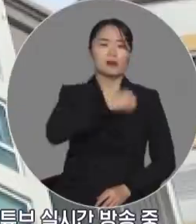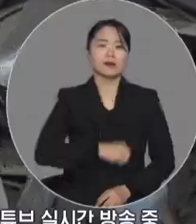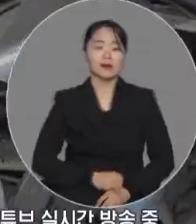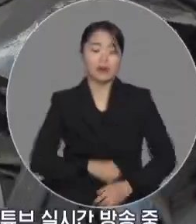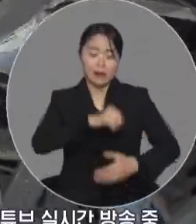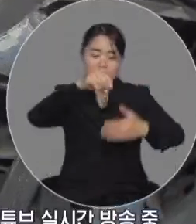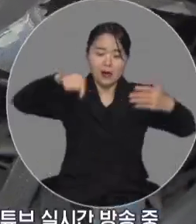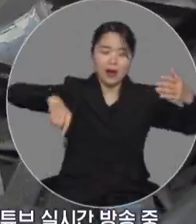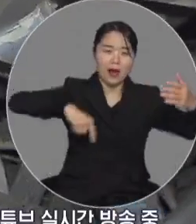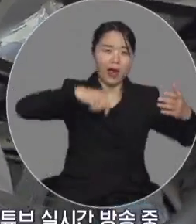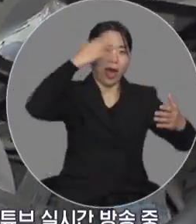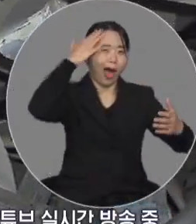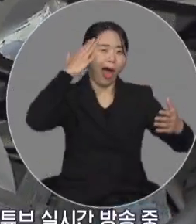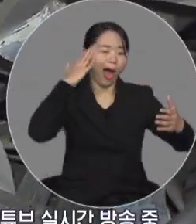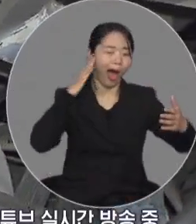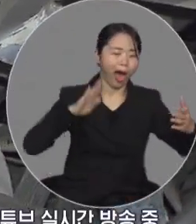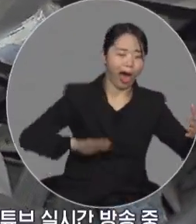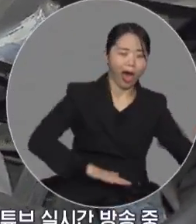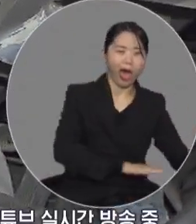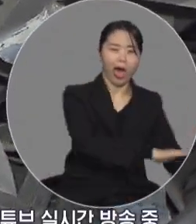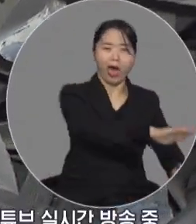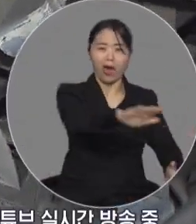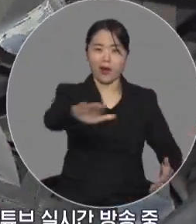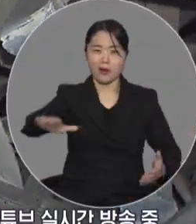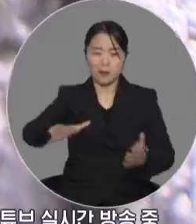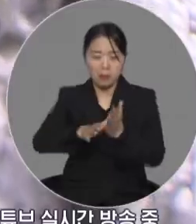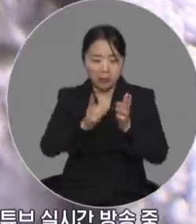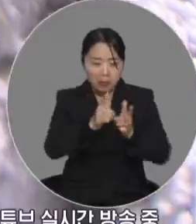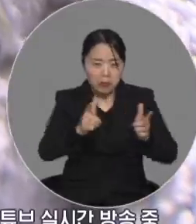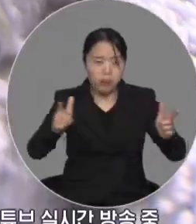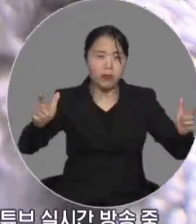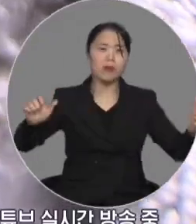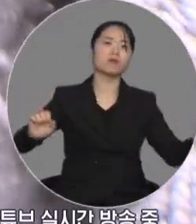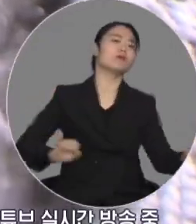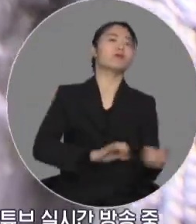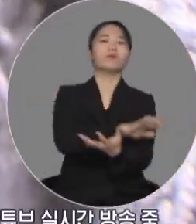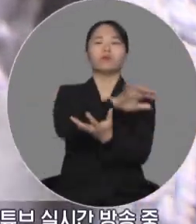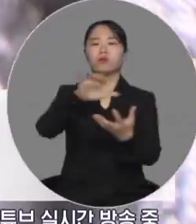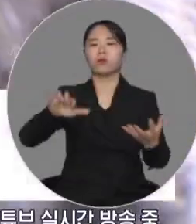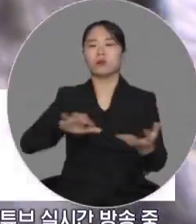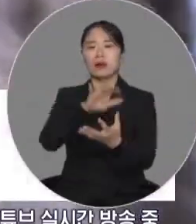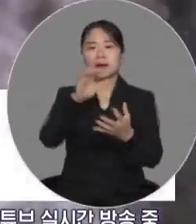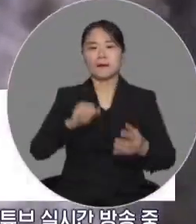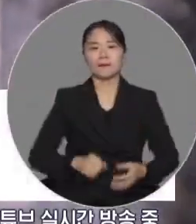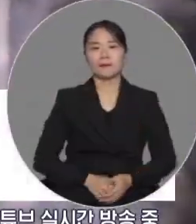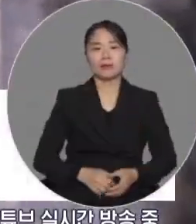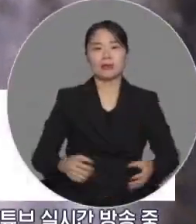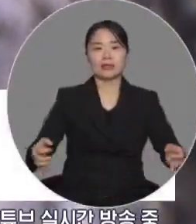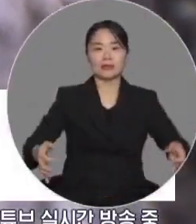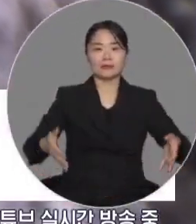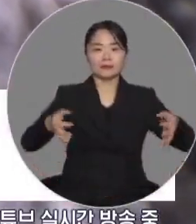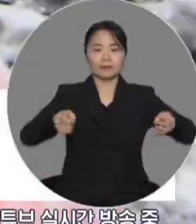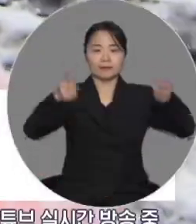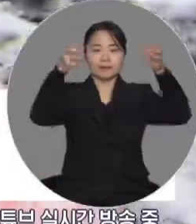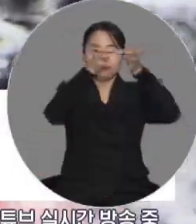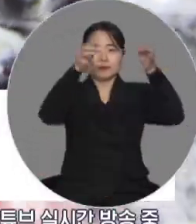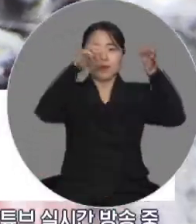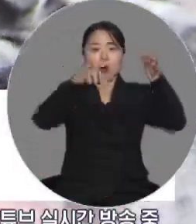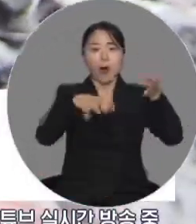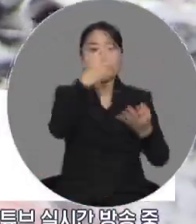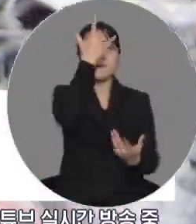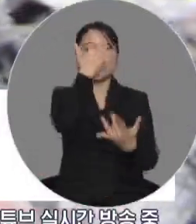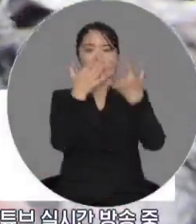내부에선 새까맣게 타버린 공사 자재가 나뒹굴고 있습니다. 10층짜리 상가 건물에서 불이 나면서 건물에